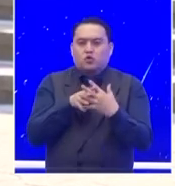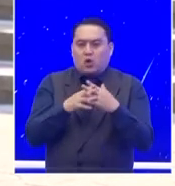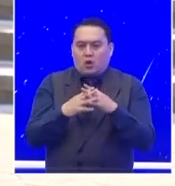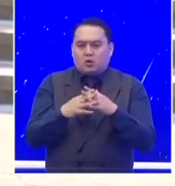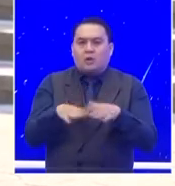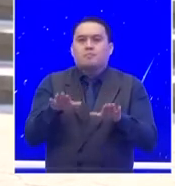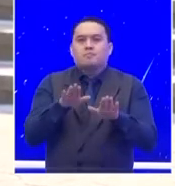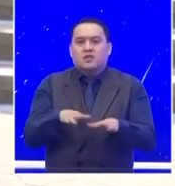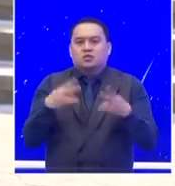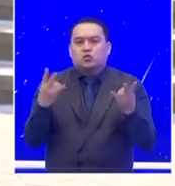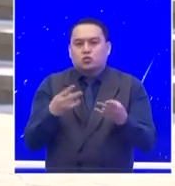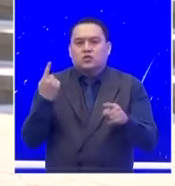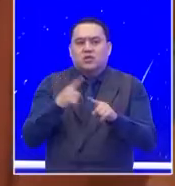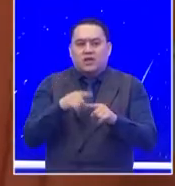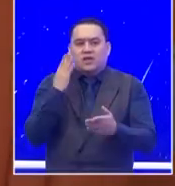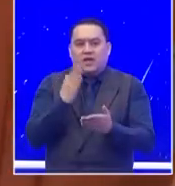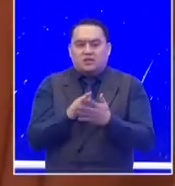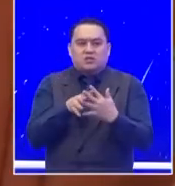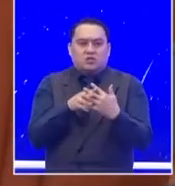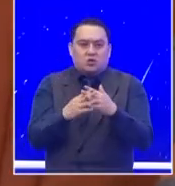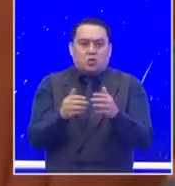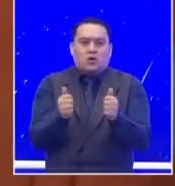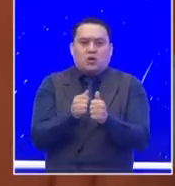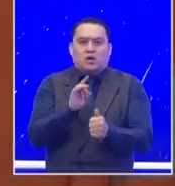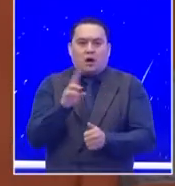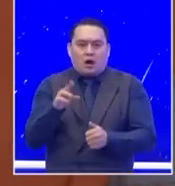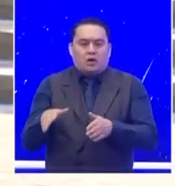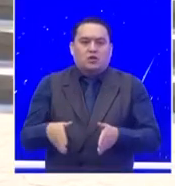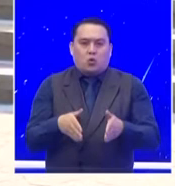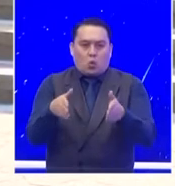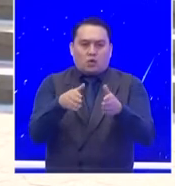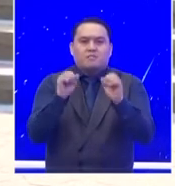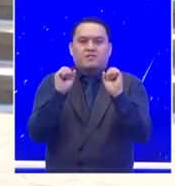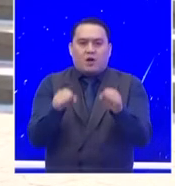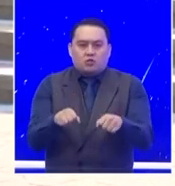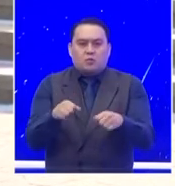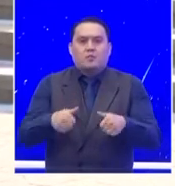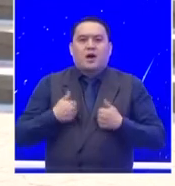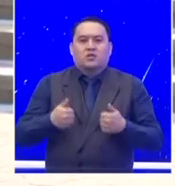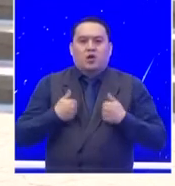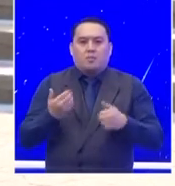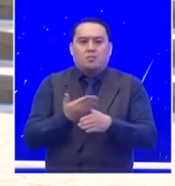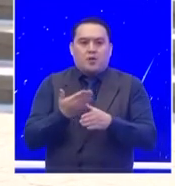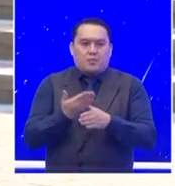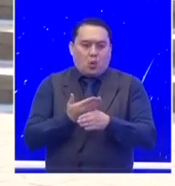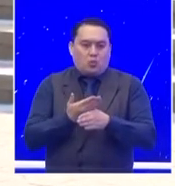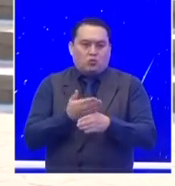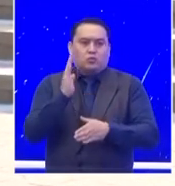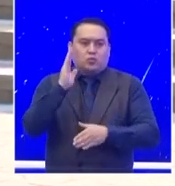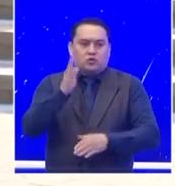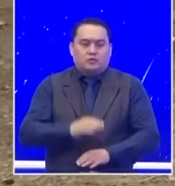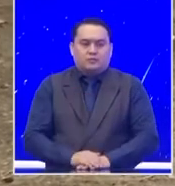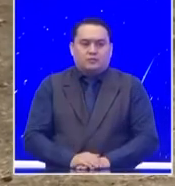как располагаем нужной техникой. К тому же село находится на республиканской трассе. По возможности постараемся помогать кызылагашцам и в